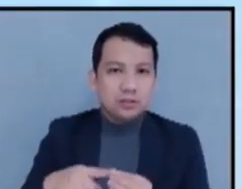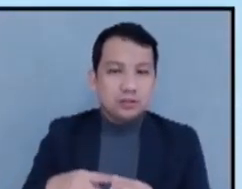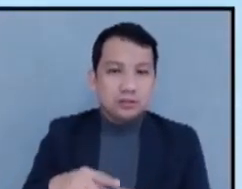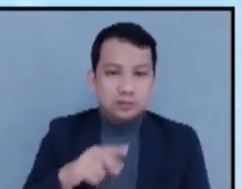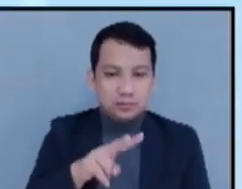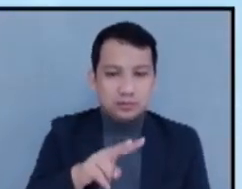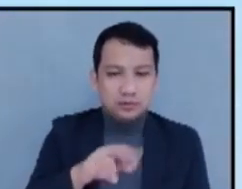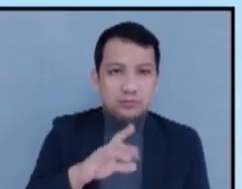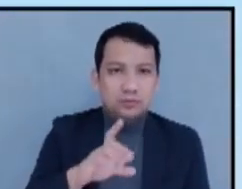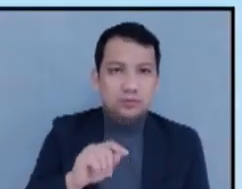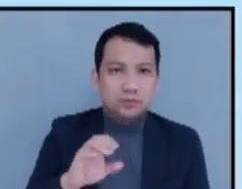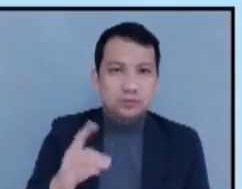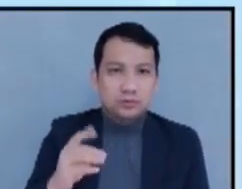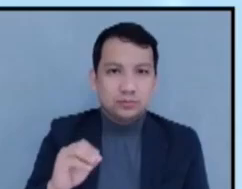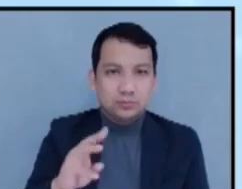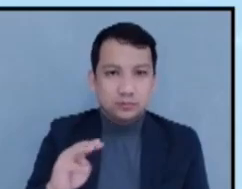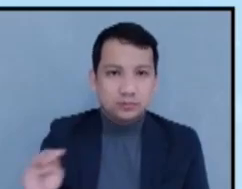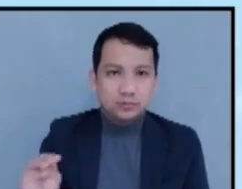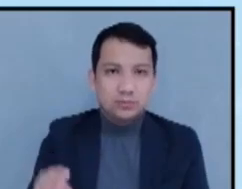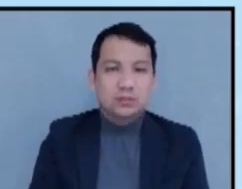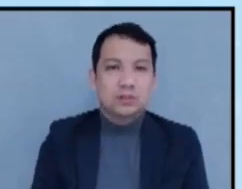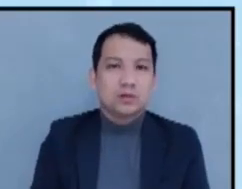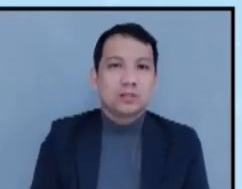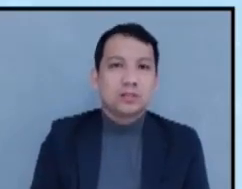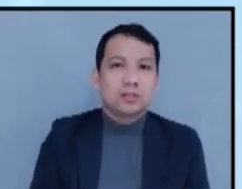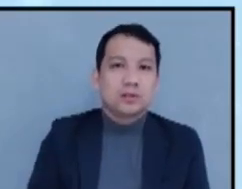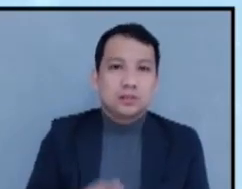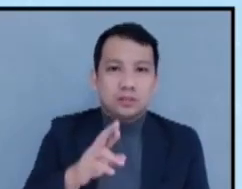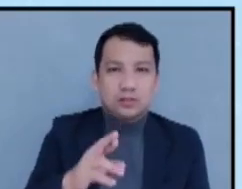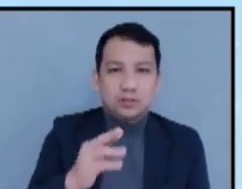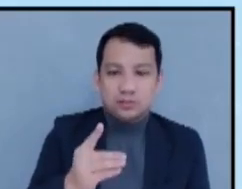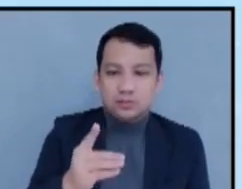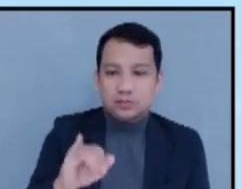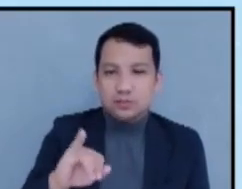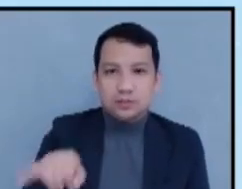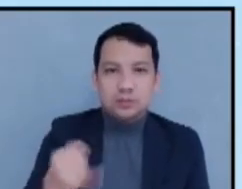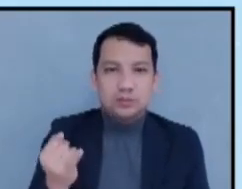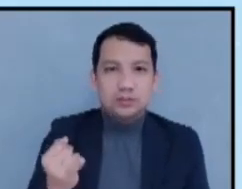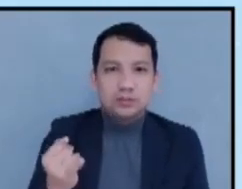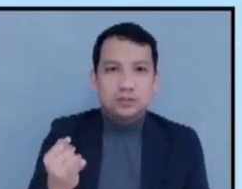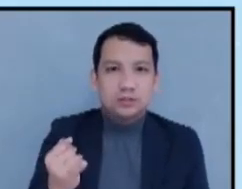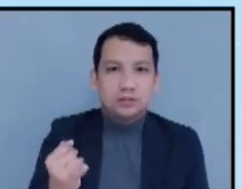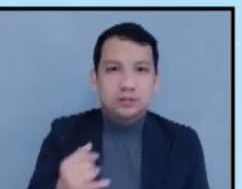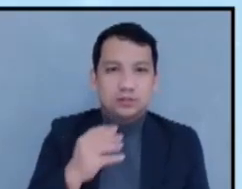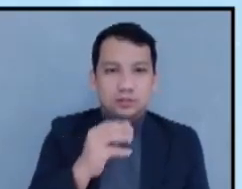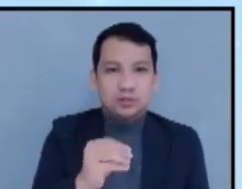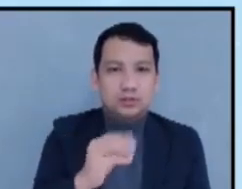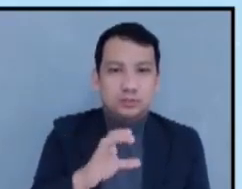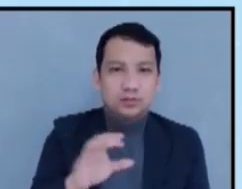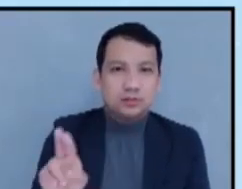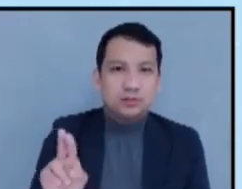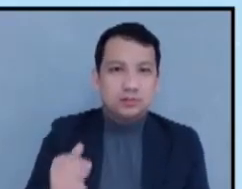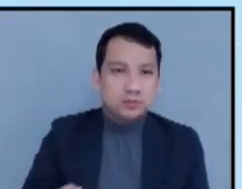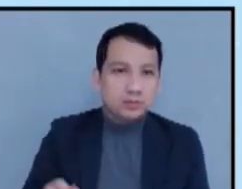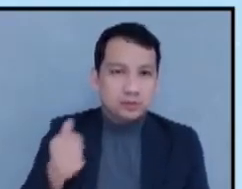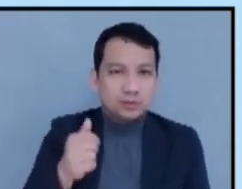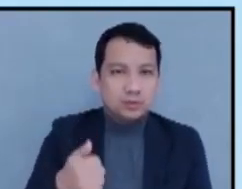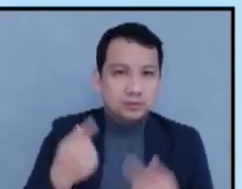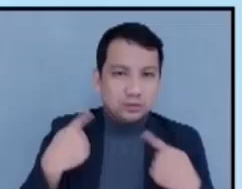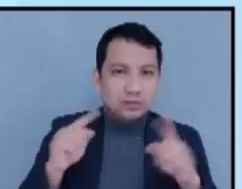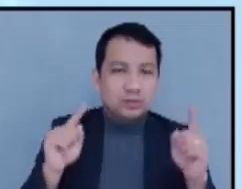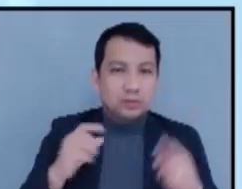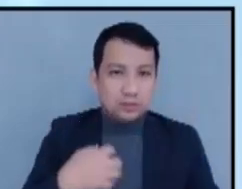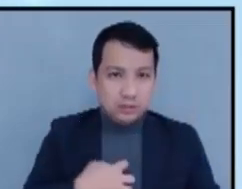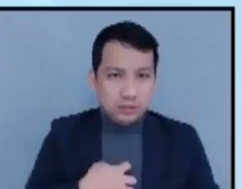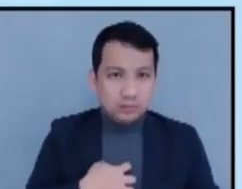Doom o Dr. Doom. Si RDJ ang nagpasimula ng tagumpay ng Marvel movies dahil sa success ng Iron Man na ginampanan niya